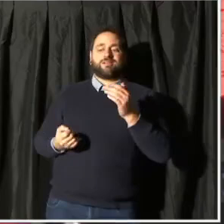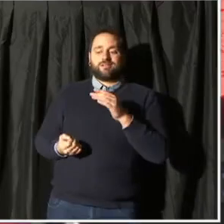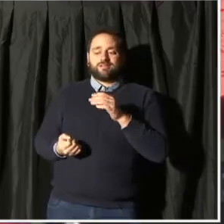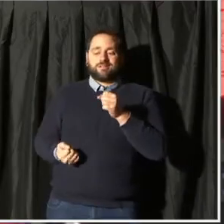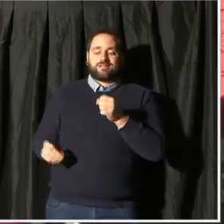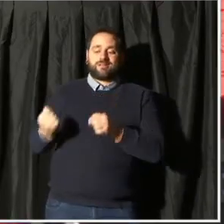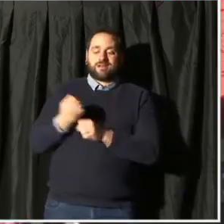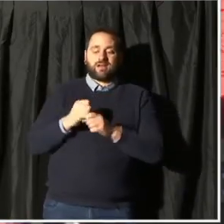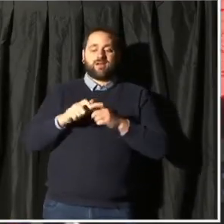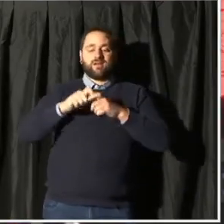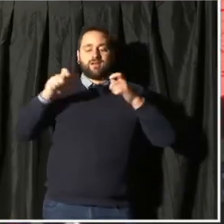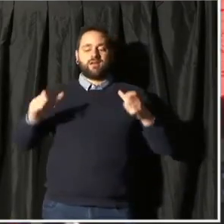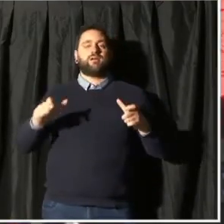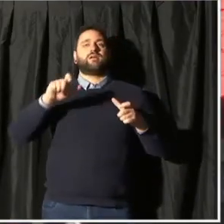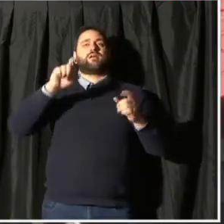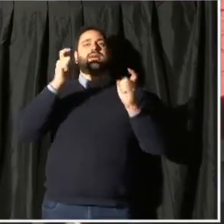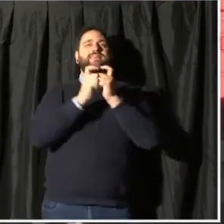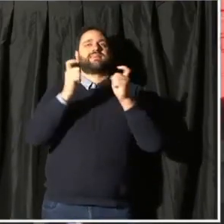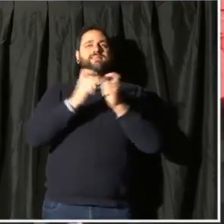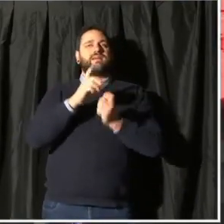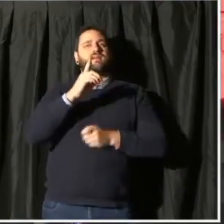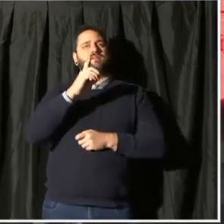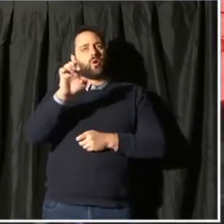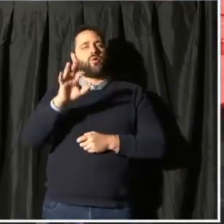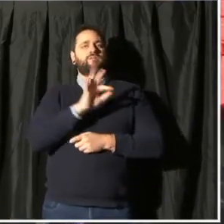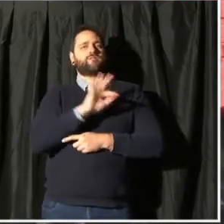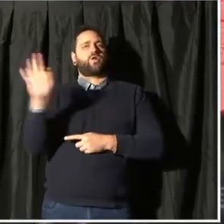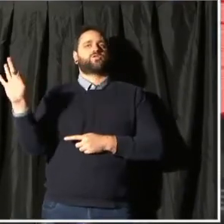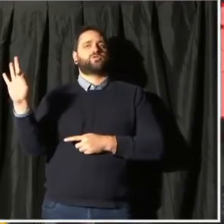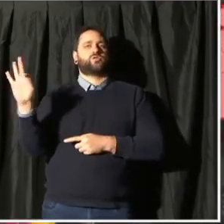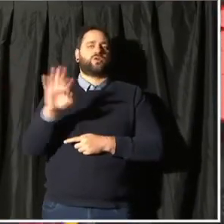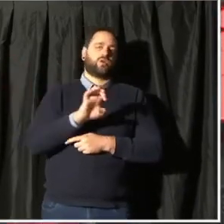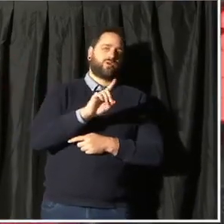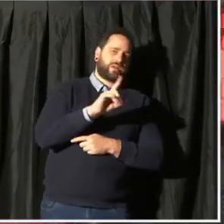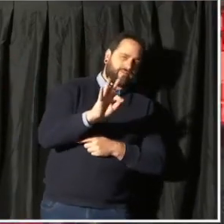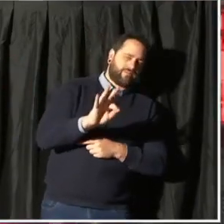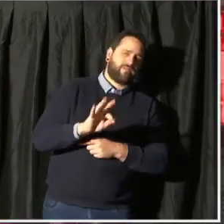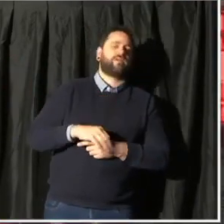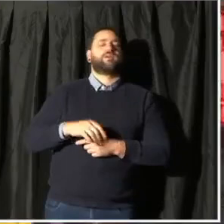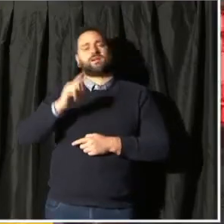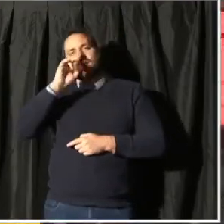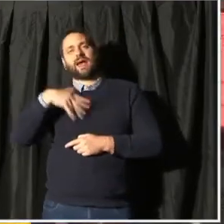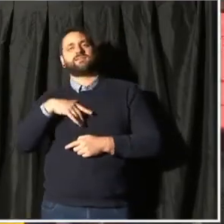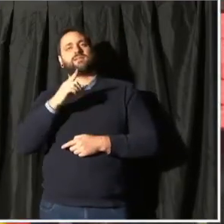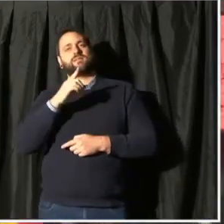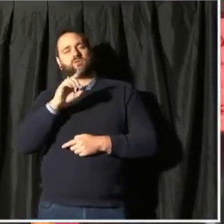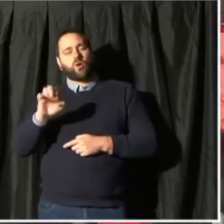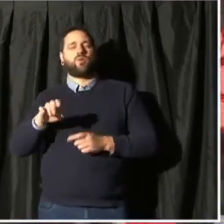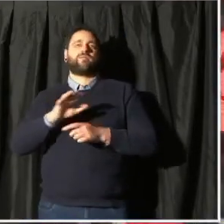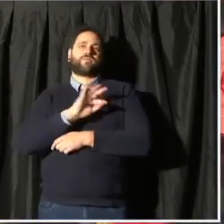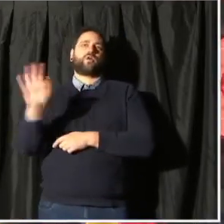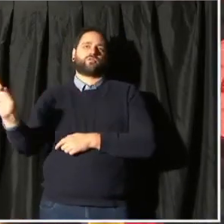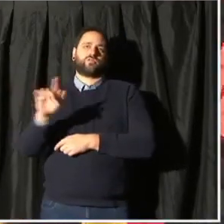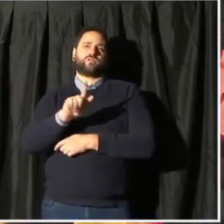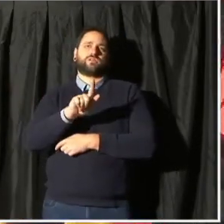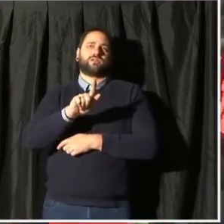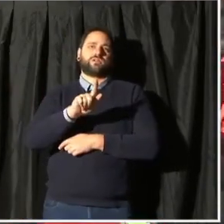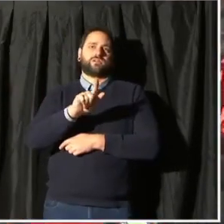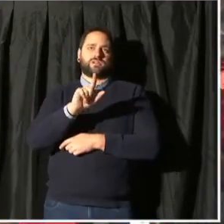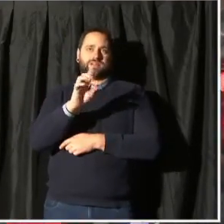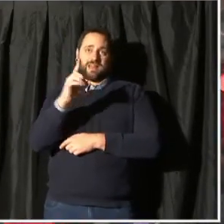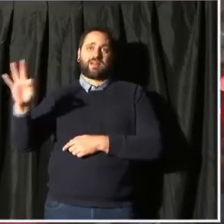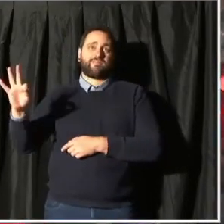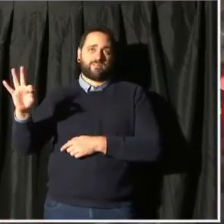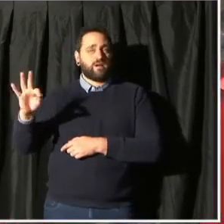edf gaz de france gdf deux établissements publics à caractère industriel et commercial deux fleurons